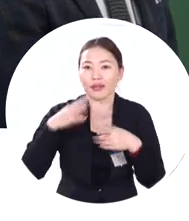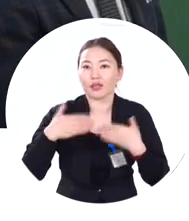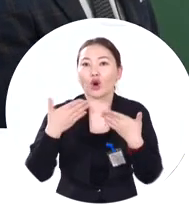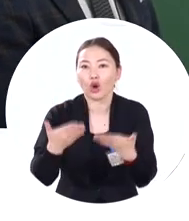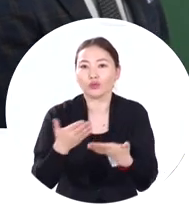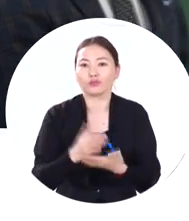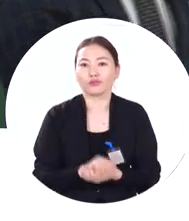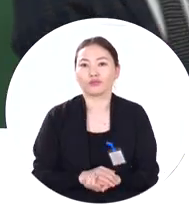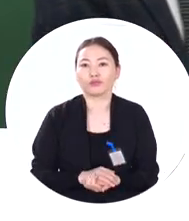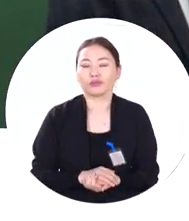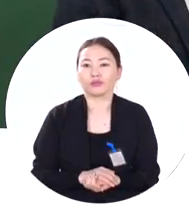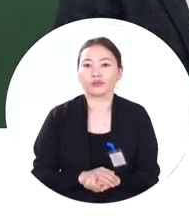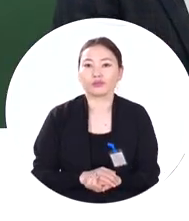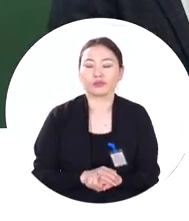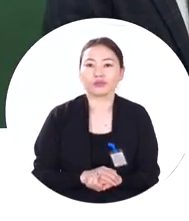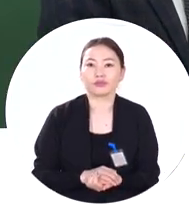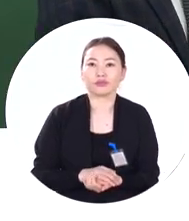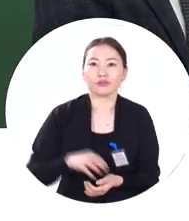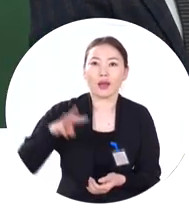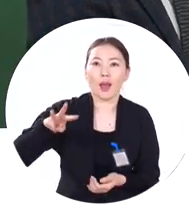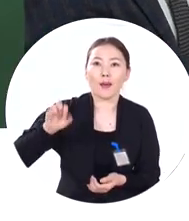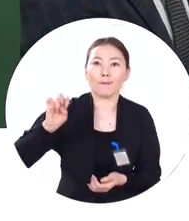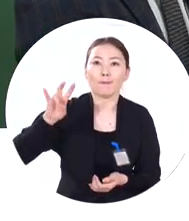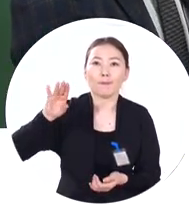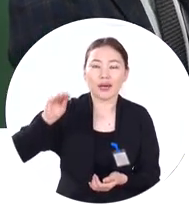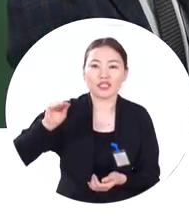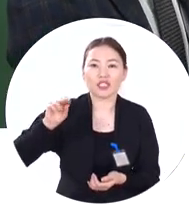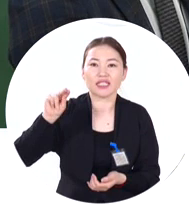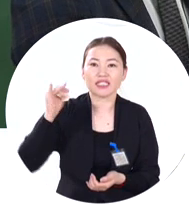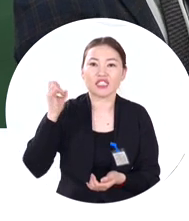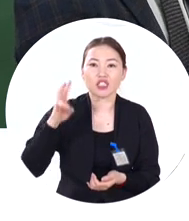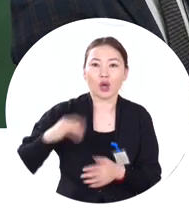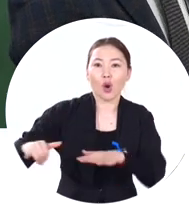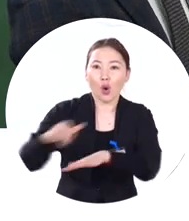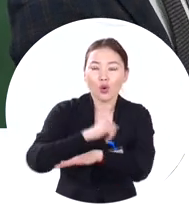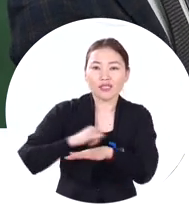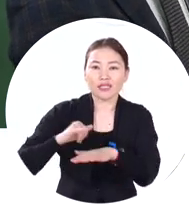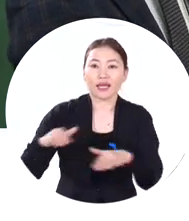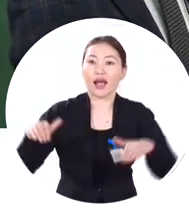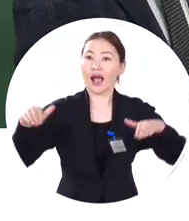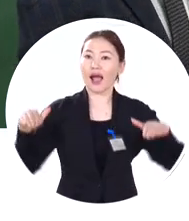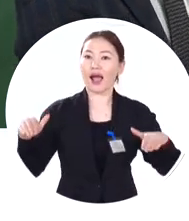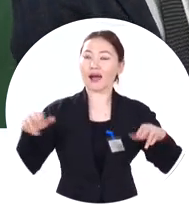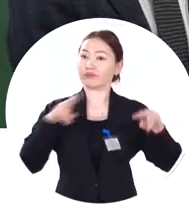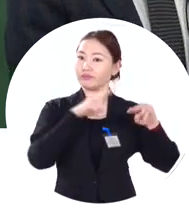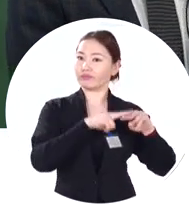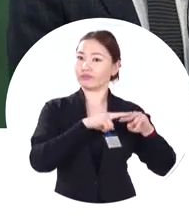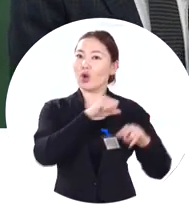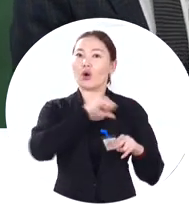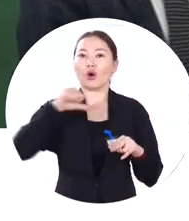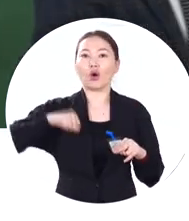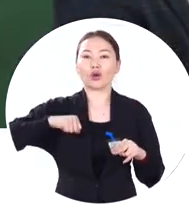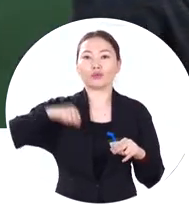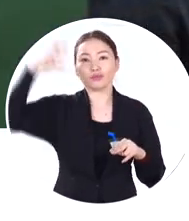За мэдээж хэрэг Манчин улсын эзэн хаан маань өөрөө төрийн бодлогыг гаргаж ажиллана. За үүний дотор бол гадаад Монголын төрийг засах явдлын яам гэж